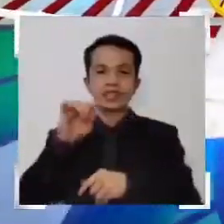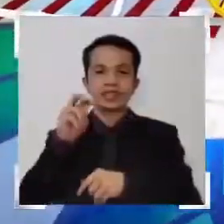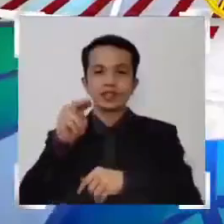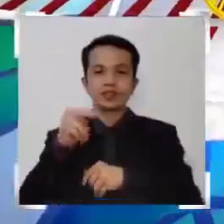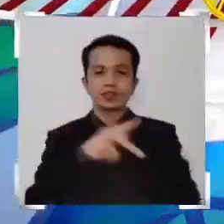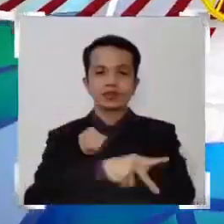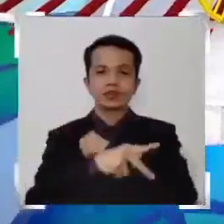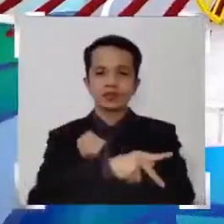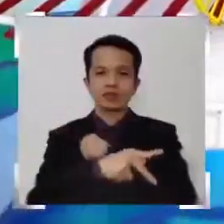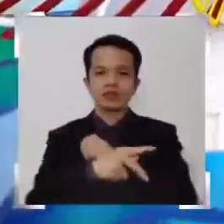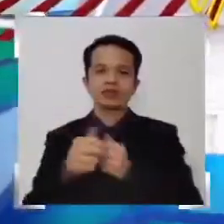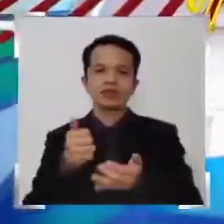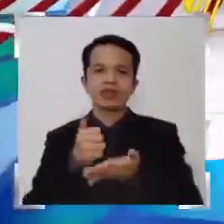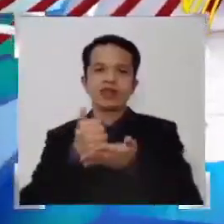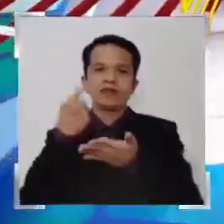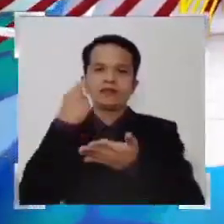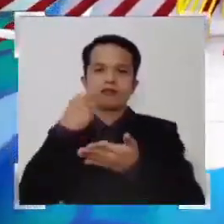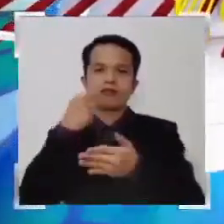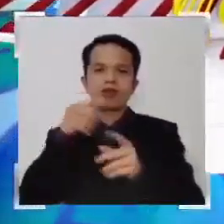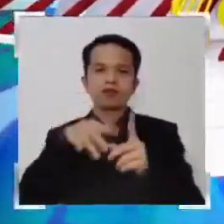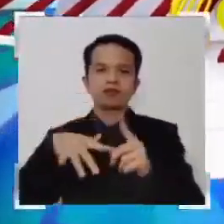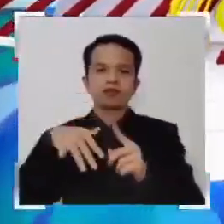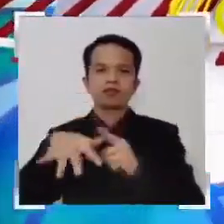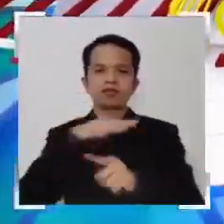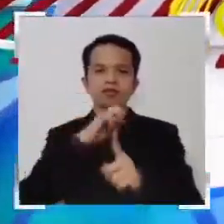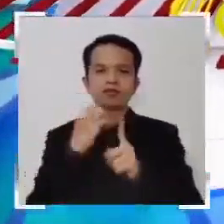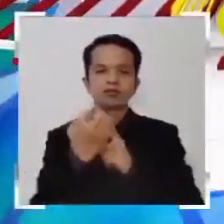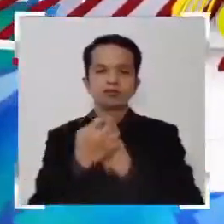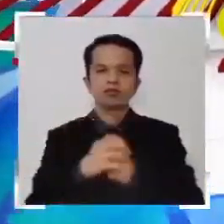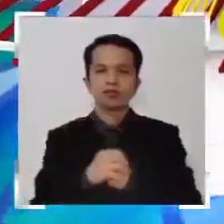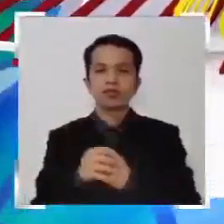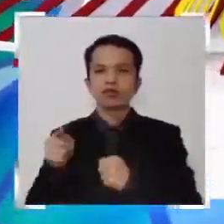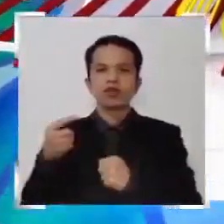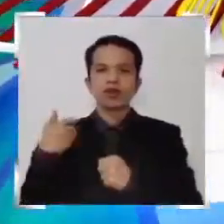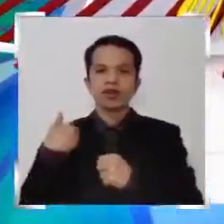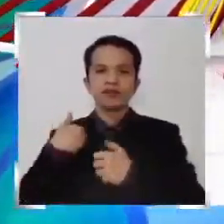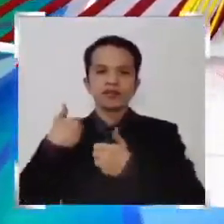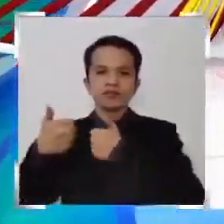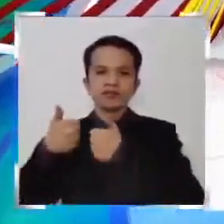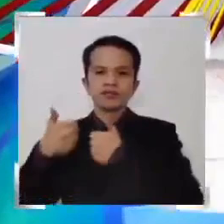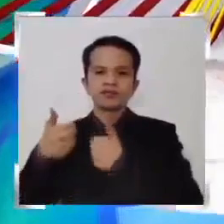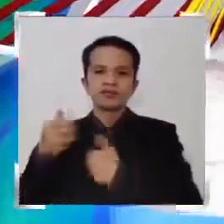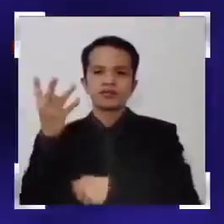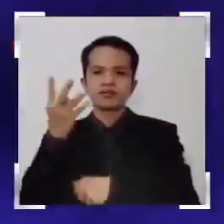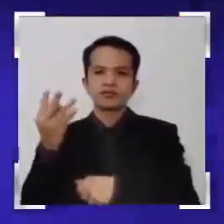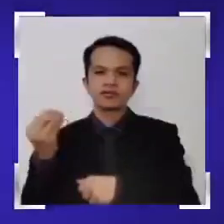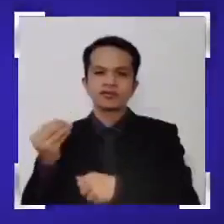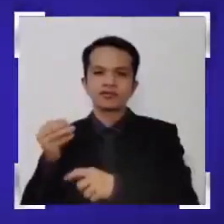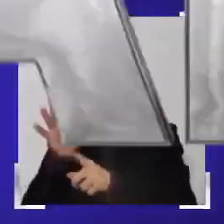kalikasan. Larong Pinoy naman ang bida sa isang pista sa Batangas. Ating saksihan.